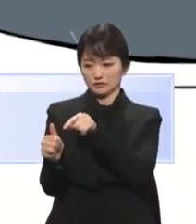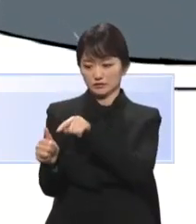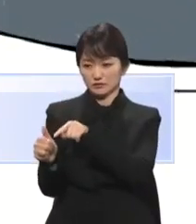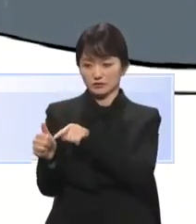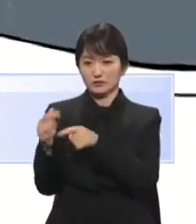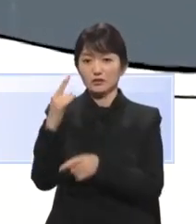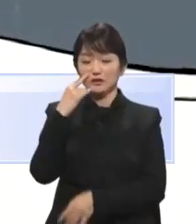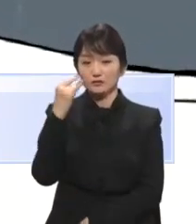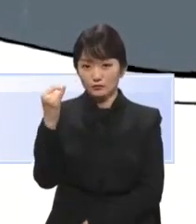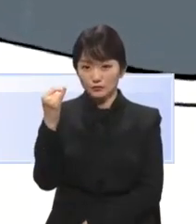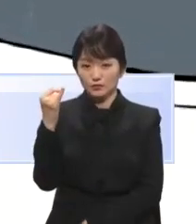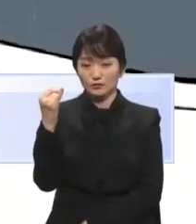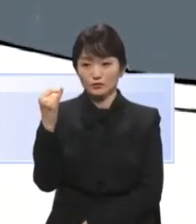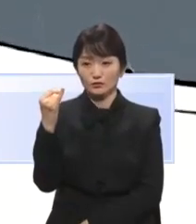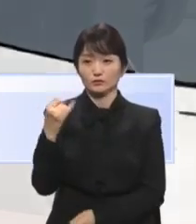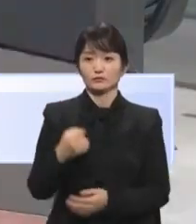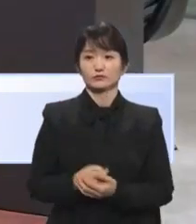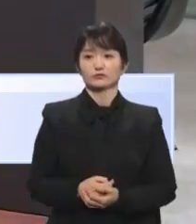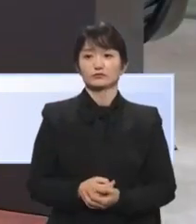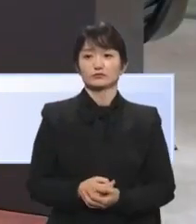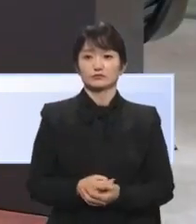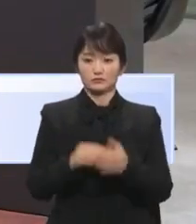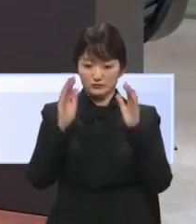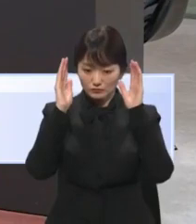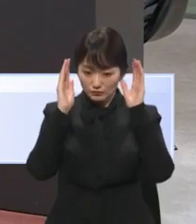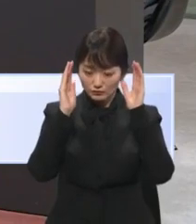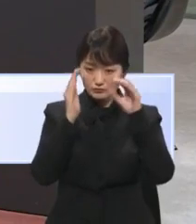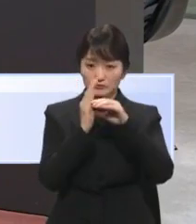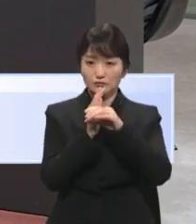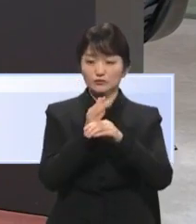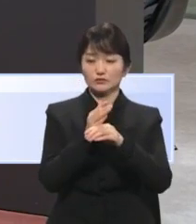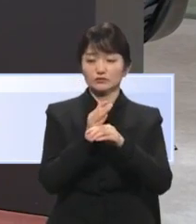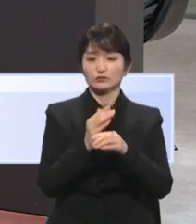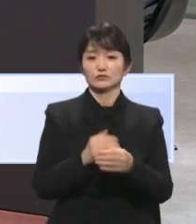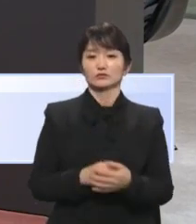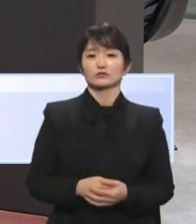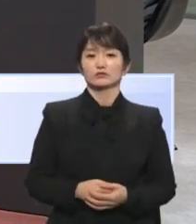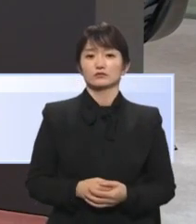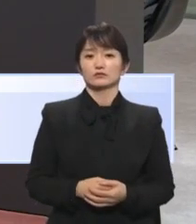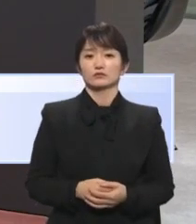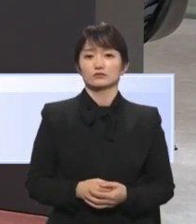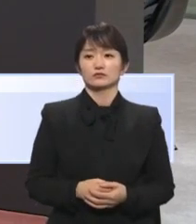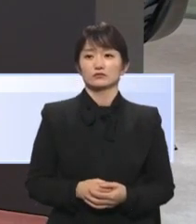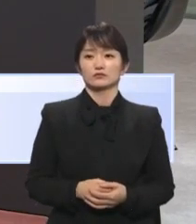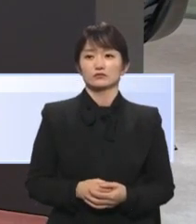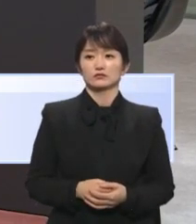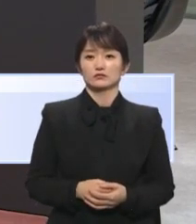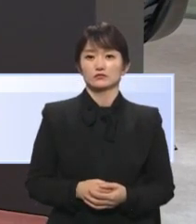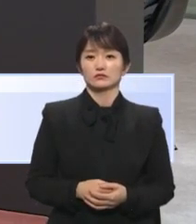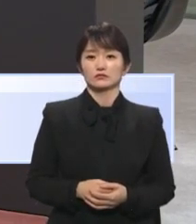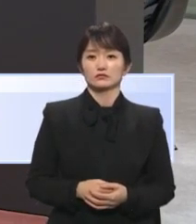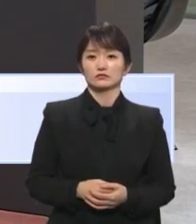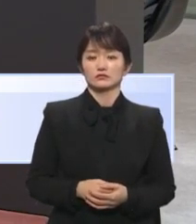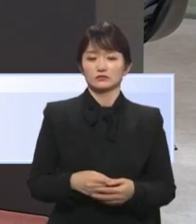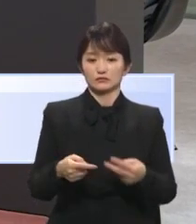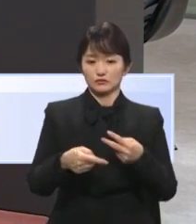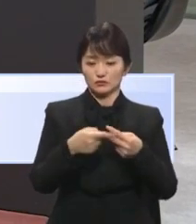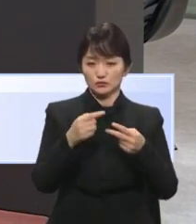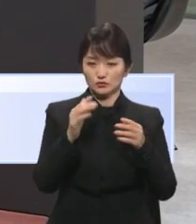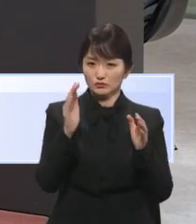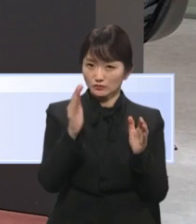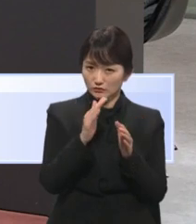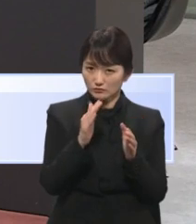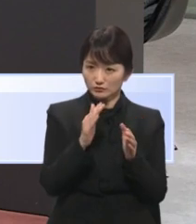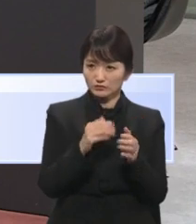학부모였던 이제 수업 중이던 교실이었다아요 그러면이 초등학생들이 있는데